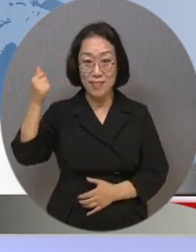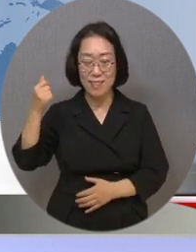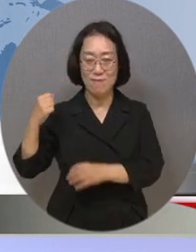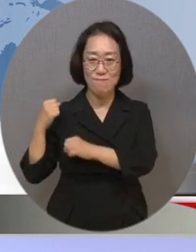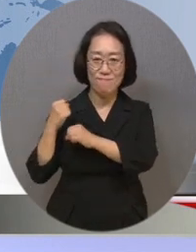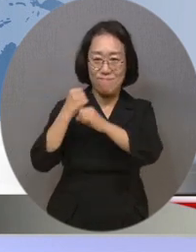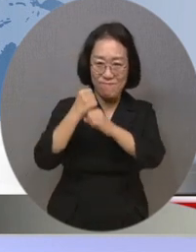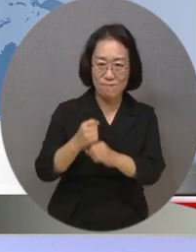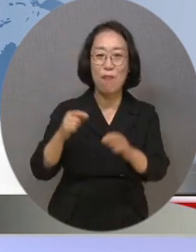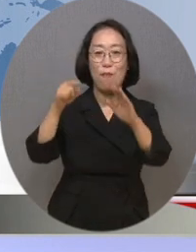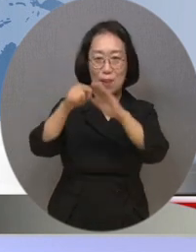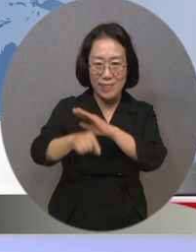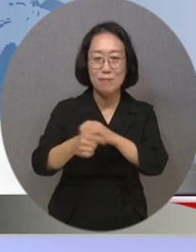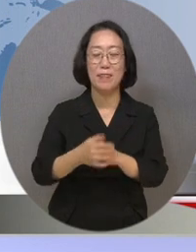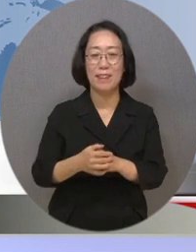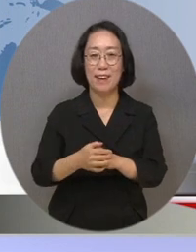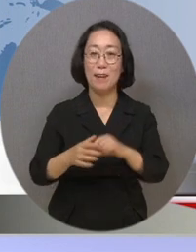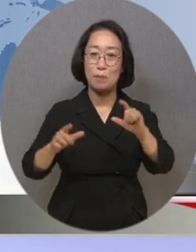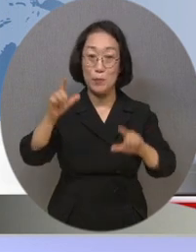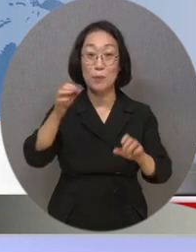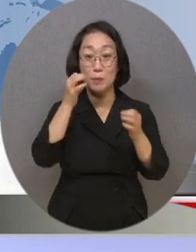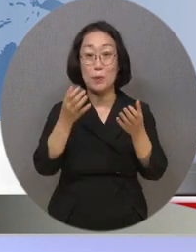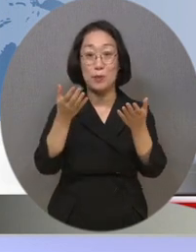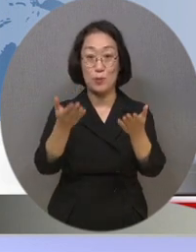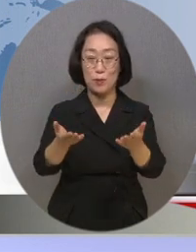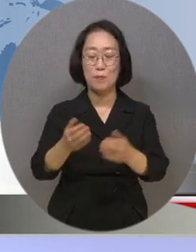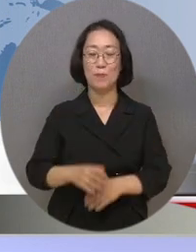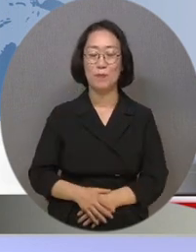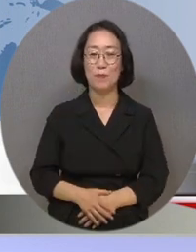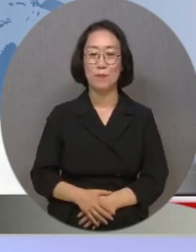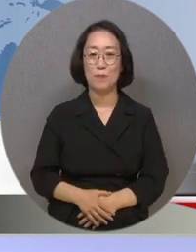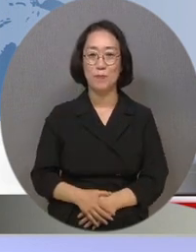8월의 크리스마스 현장을 정은선 기자가 담아왔습니다.